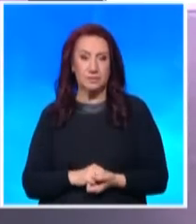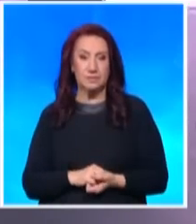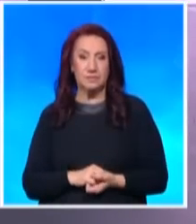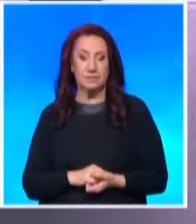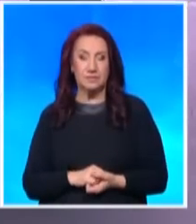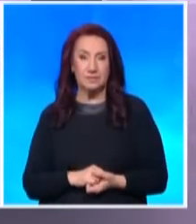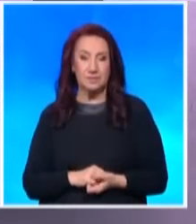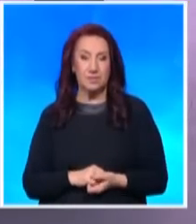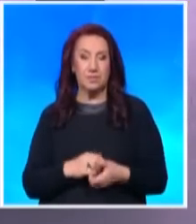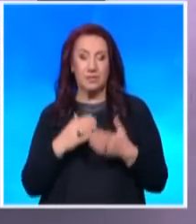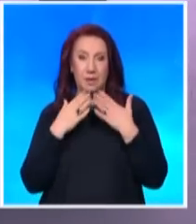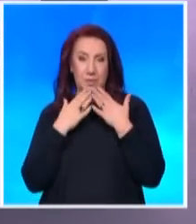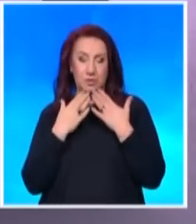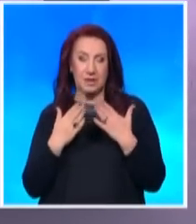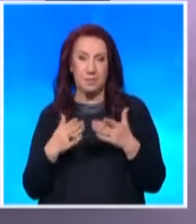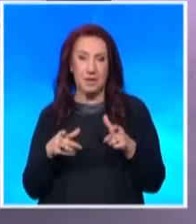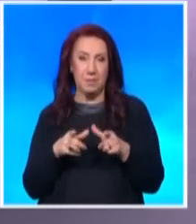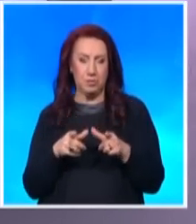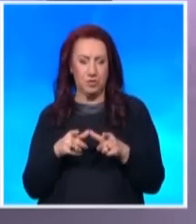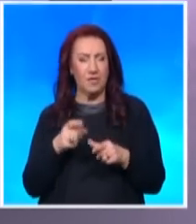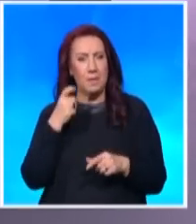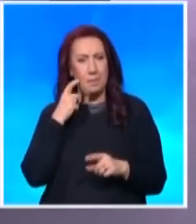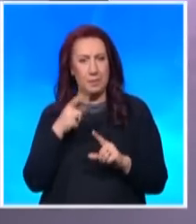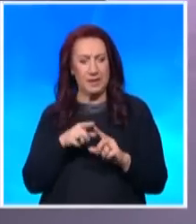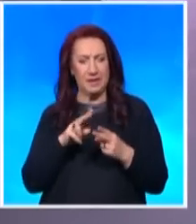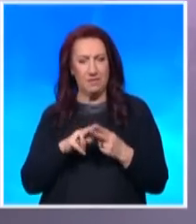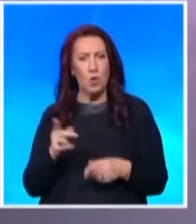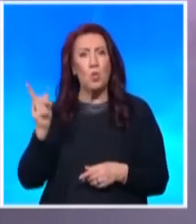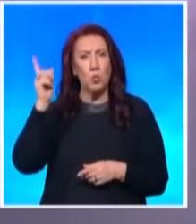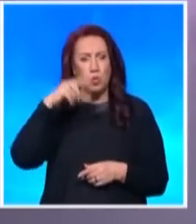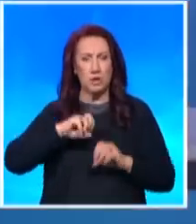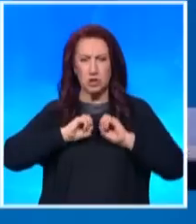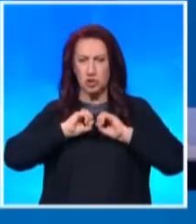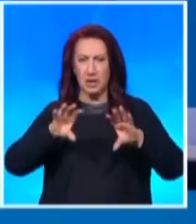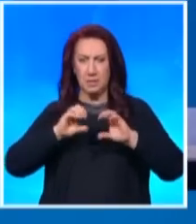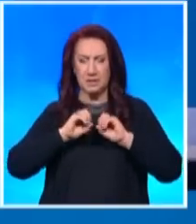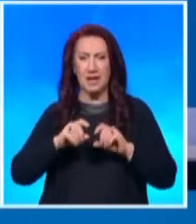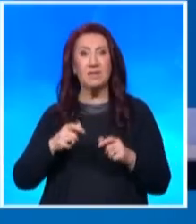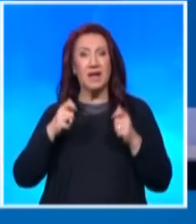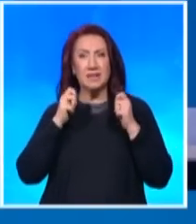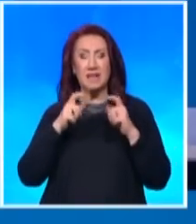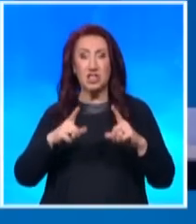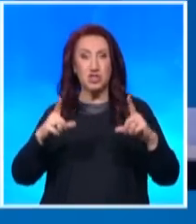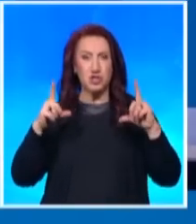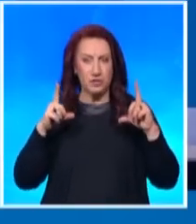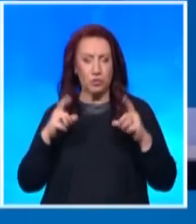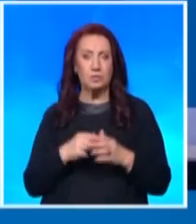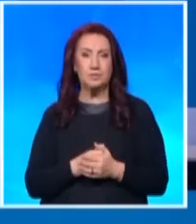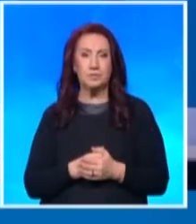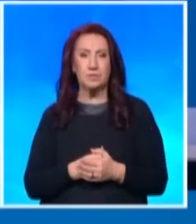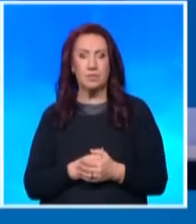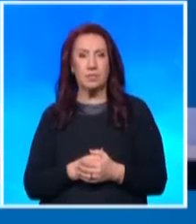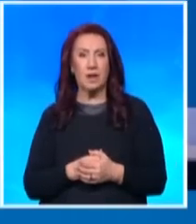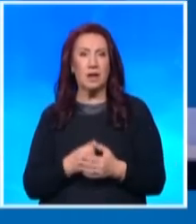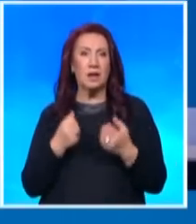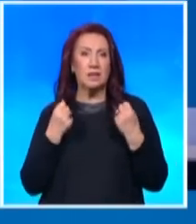Митю Маринов, благодаря. BTV утре ще предава на живо честванията. И още новини. Тежък инцидент в